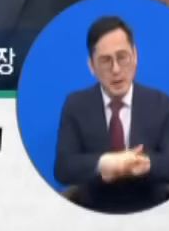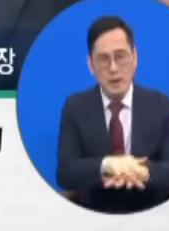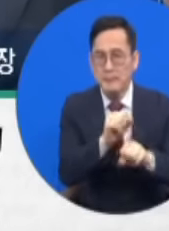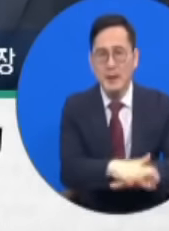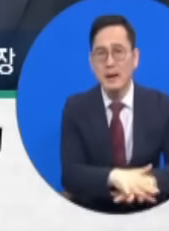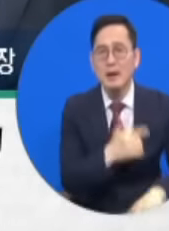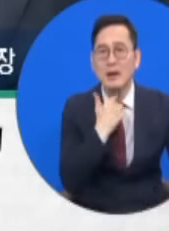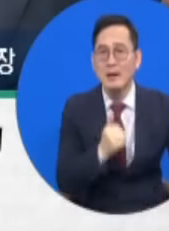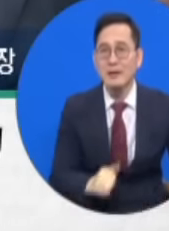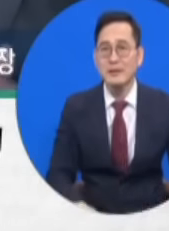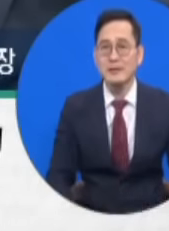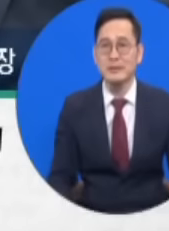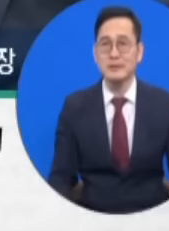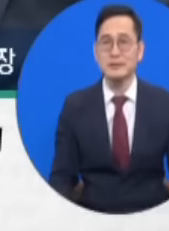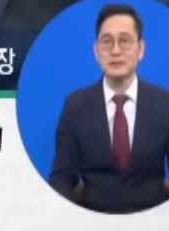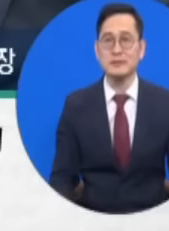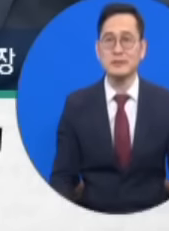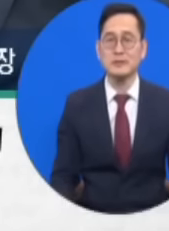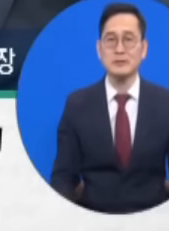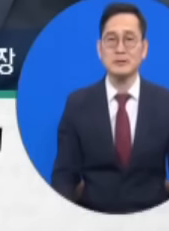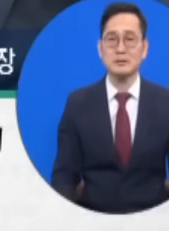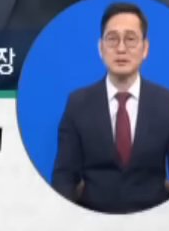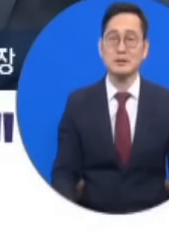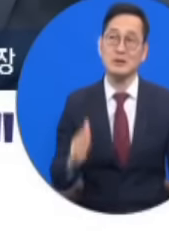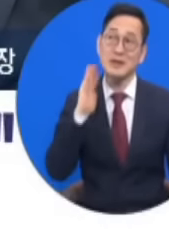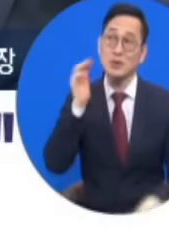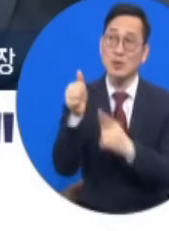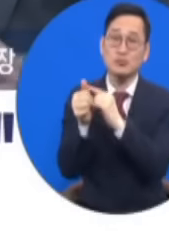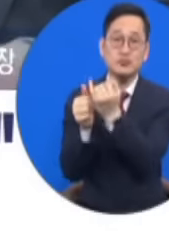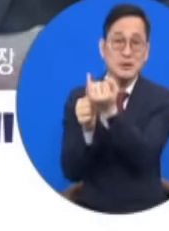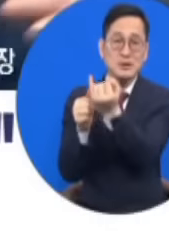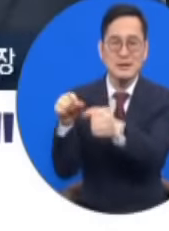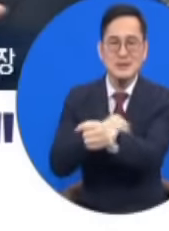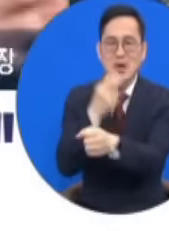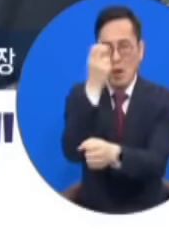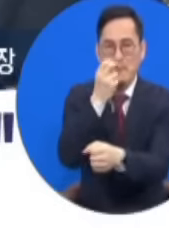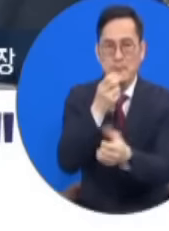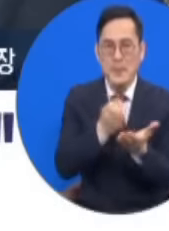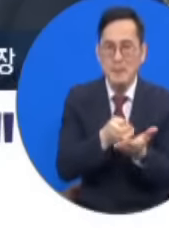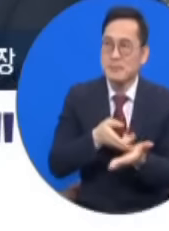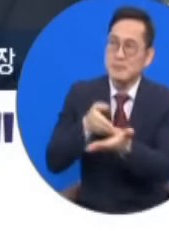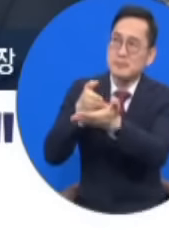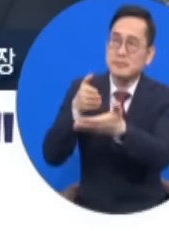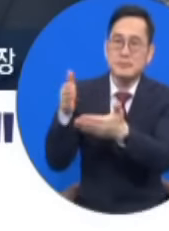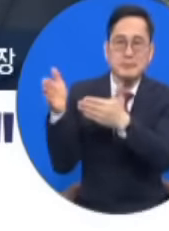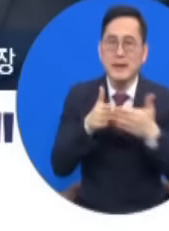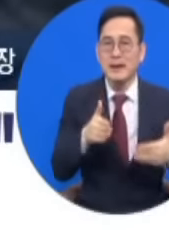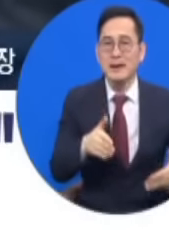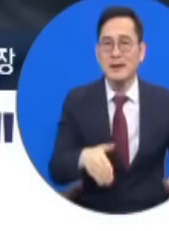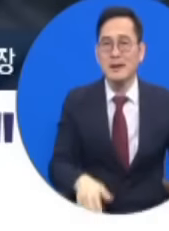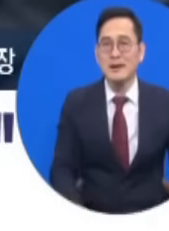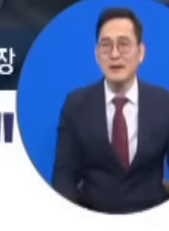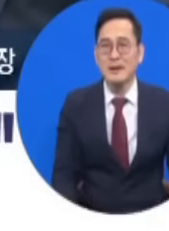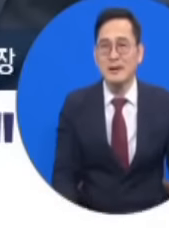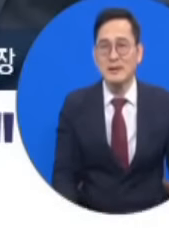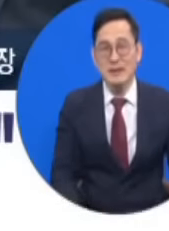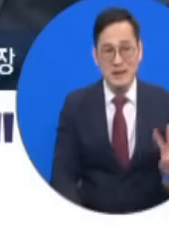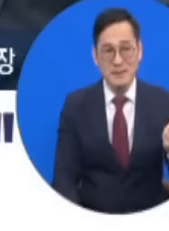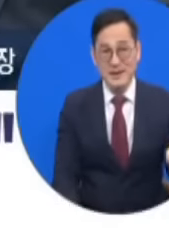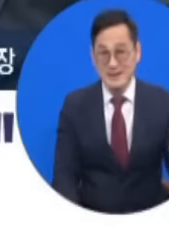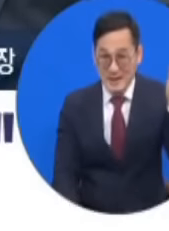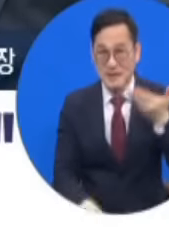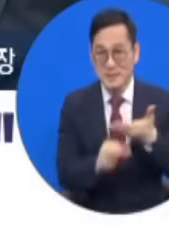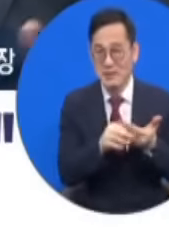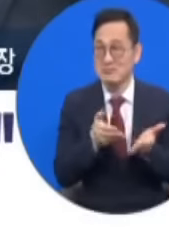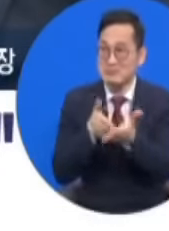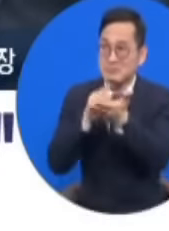부분을 상징적으로 보여주는 게 김건희 여사에 대한 특검법. 이거를 이제 더 진행시켰을 경우에 이제 보게 될 것이다 이렇게